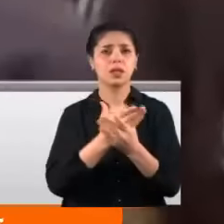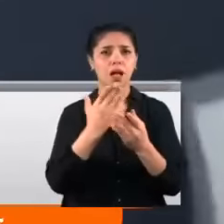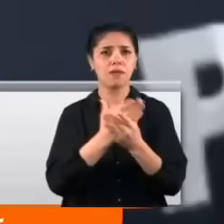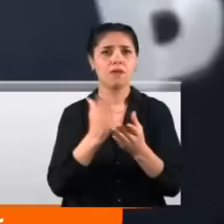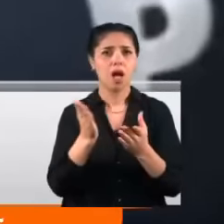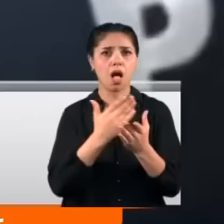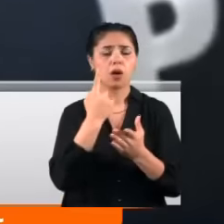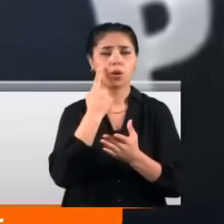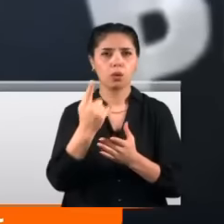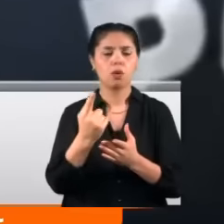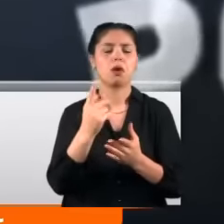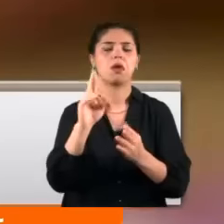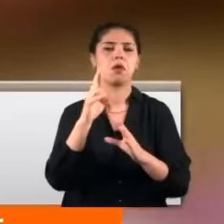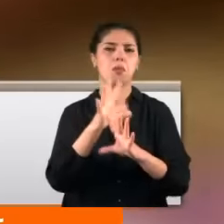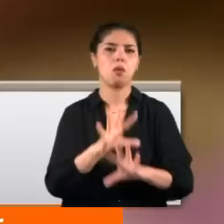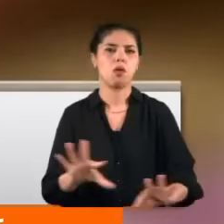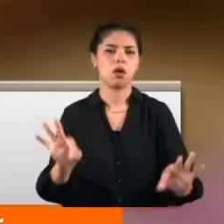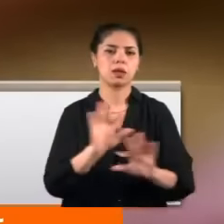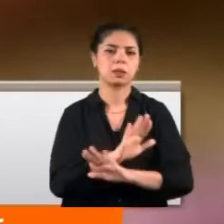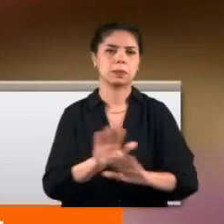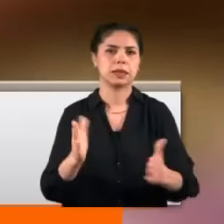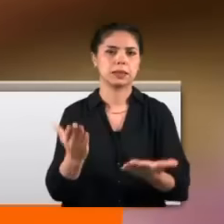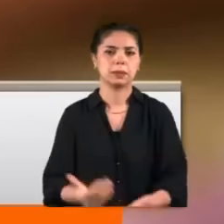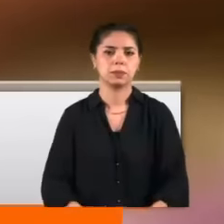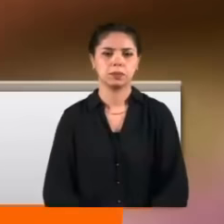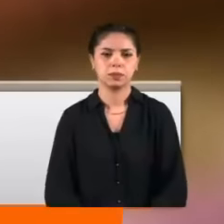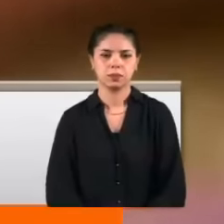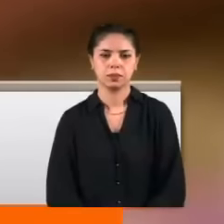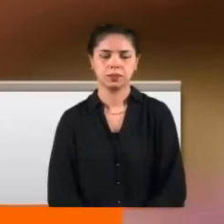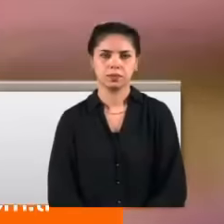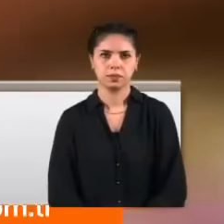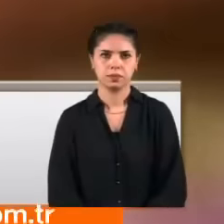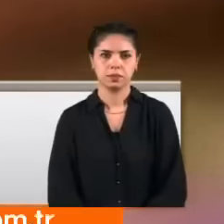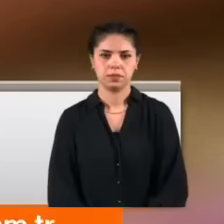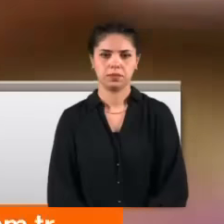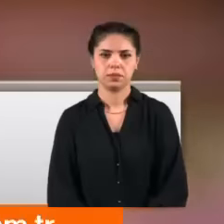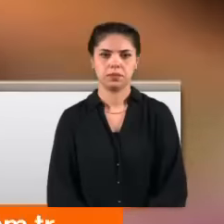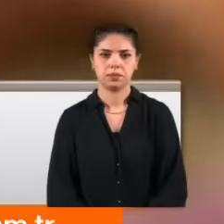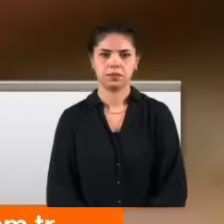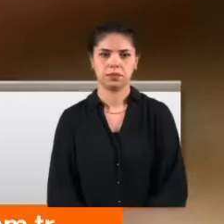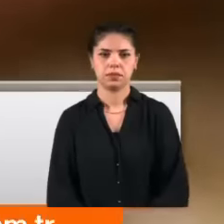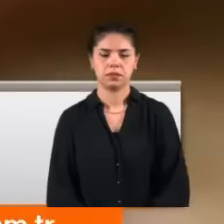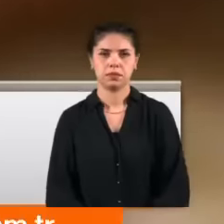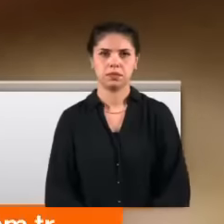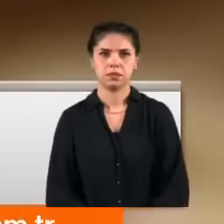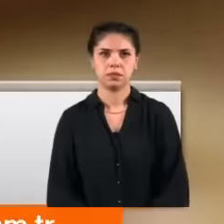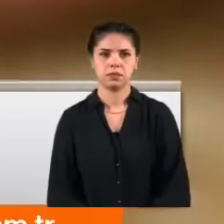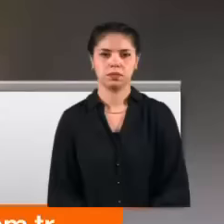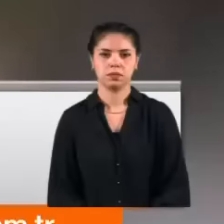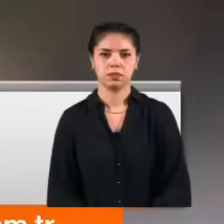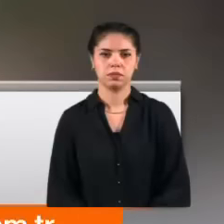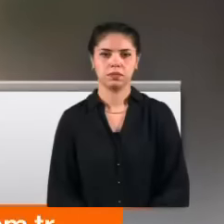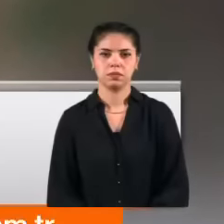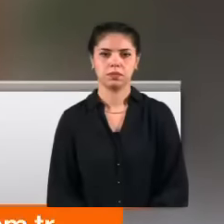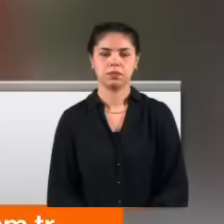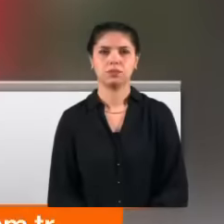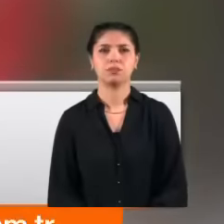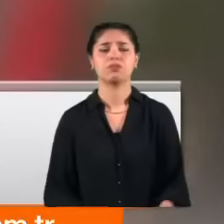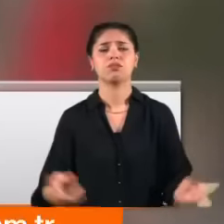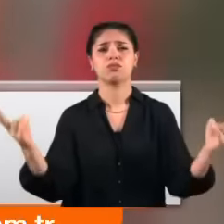tamamlandı. Bu çeşme aktığı sürece, hatta kurusa bile benim kalbimdeki aşk sönmeyecek. Işıltılı